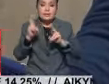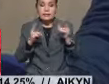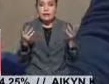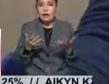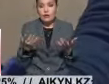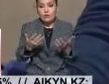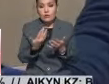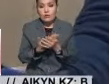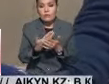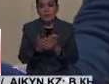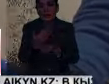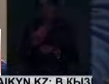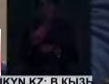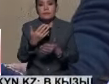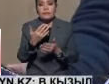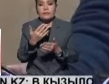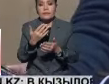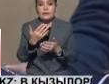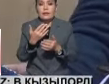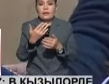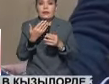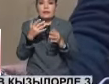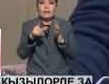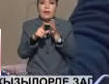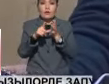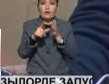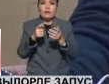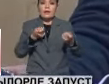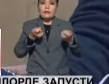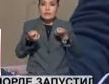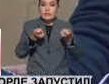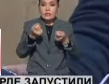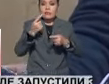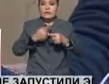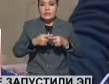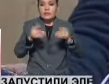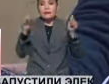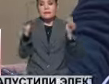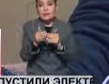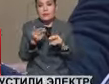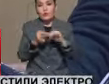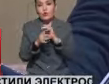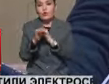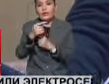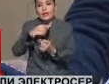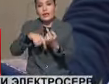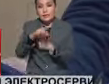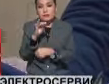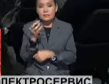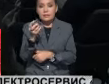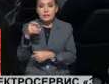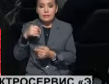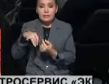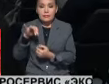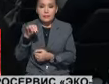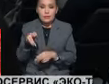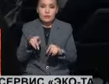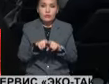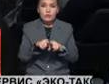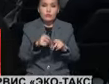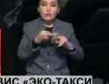Одним из главных принципов является оптимизация налогового администрирования, а также минимизация мер, применяемых к нашим предпринимателям. В новом